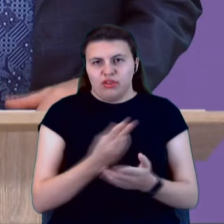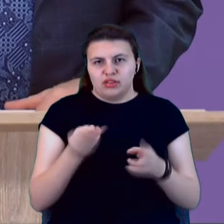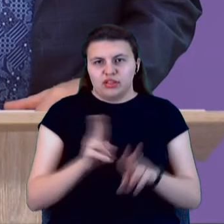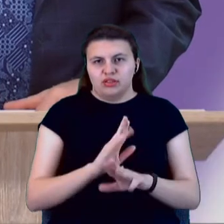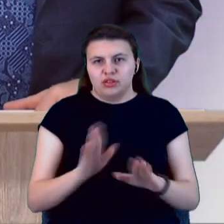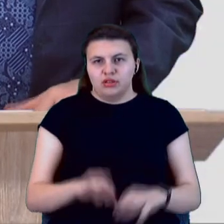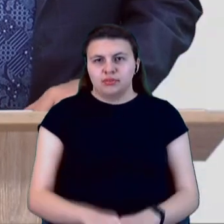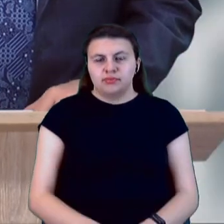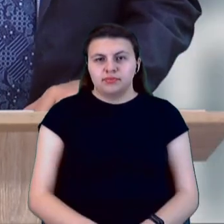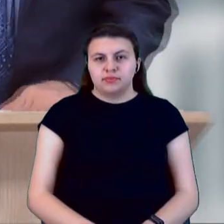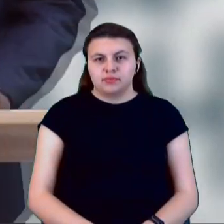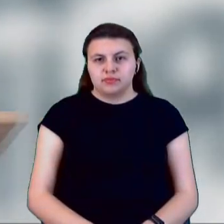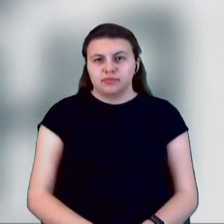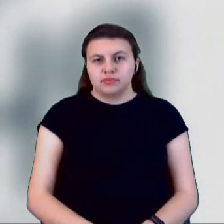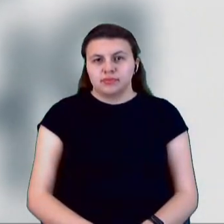То есть